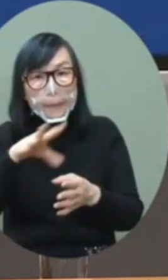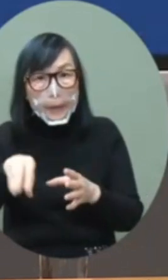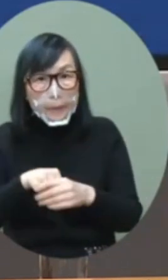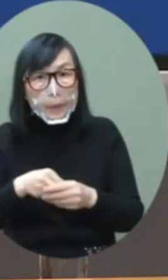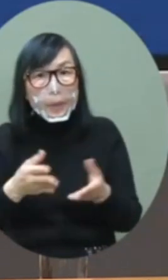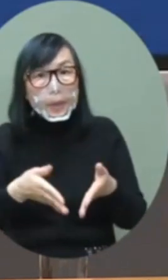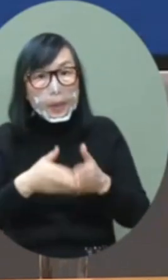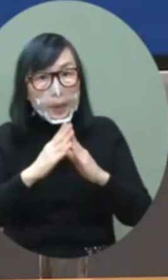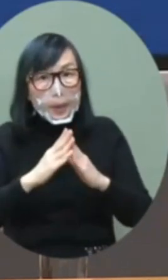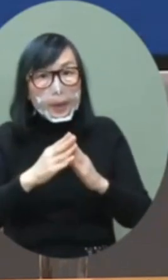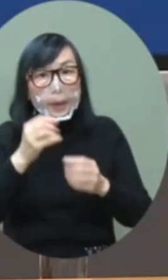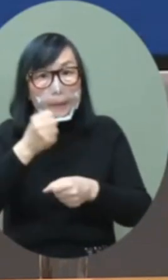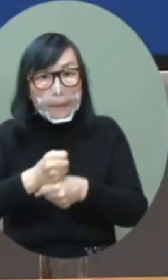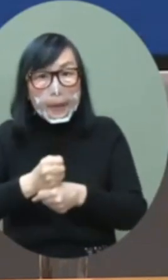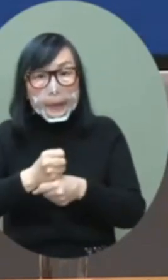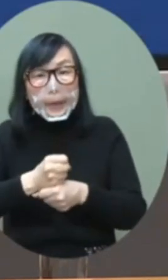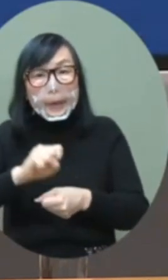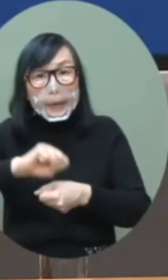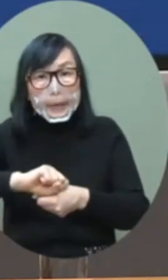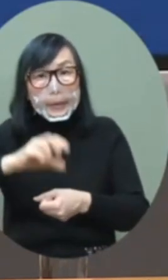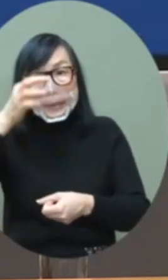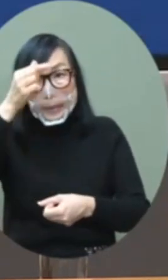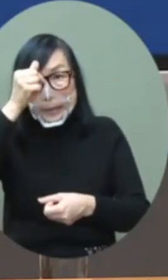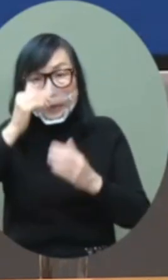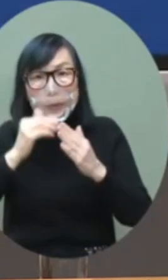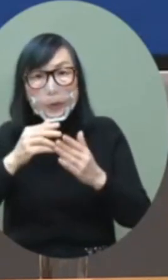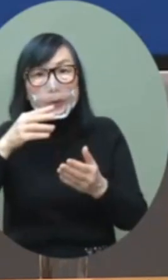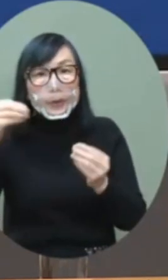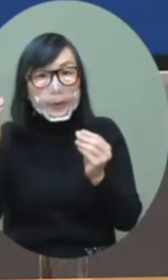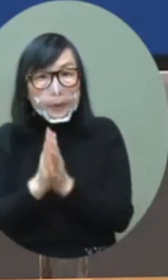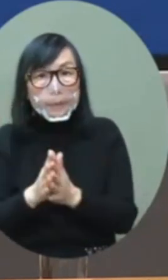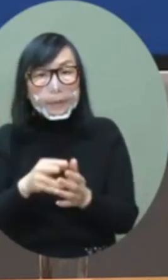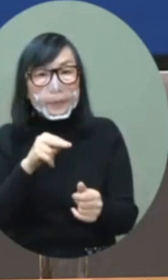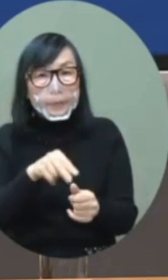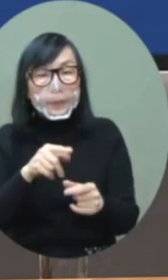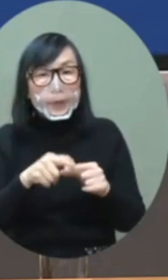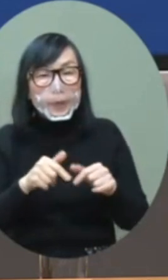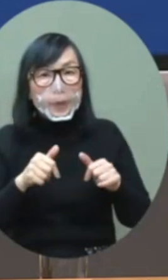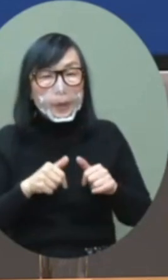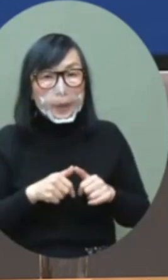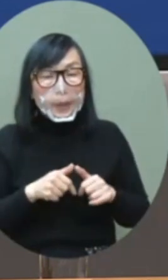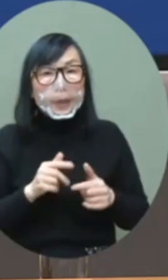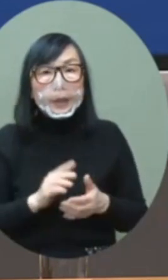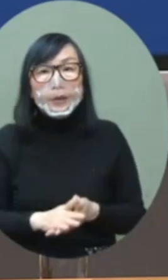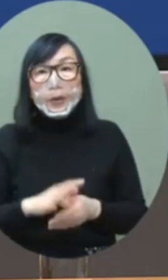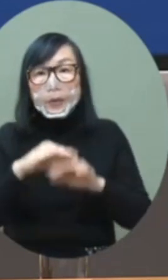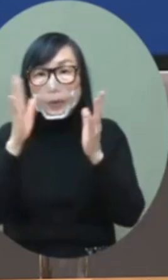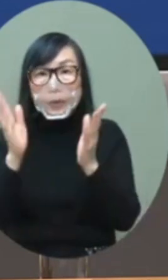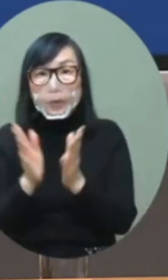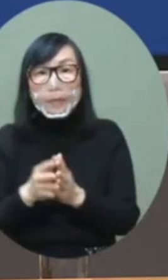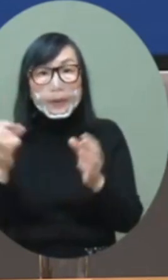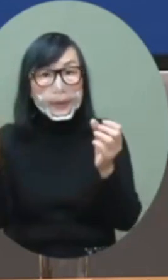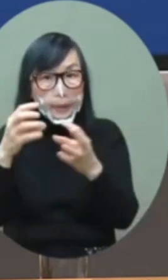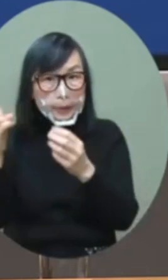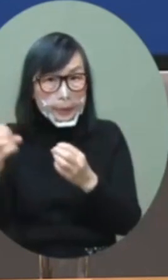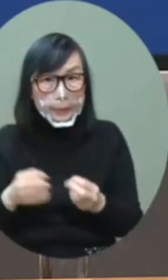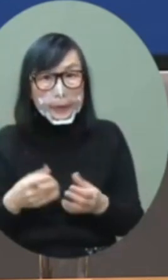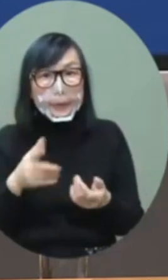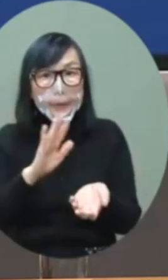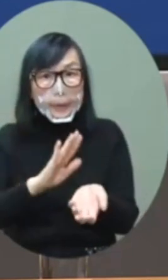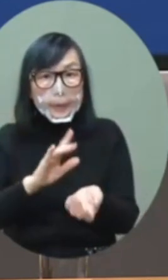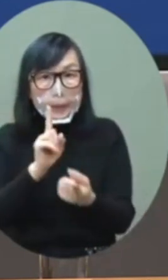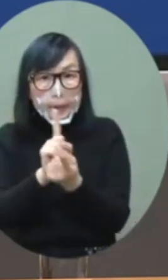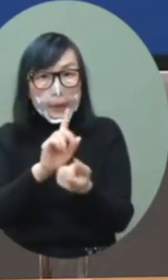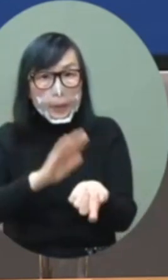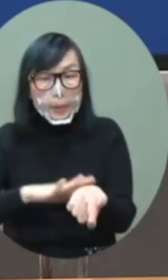成立咗喺瑪嘉烈醫院呢個感染控制中心。咁所以對於全面去檢視今次應對疫情